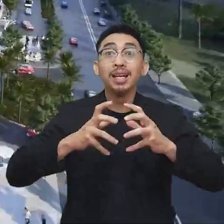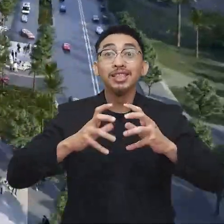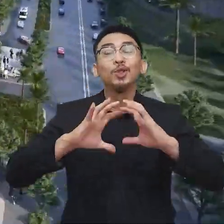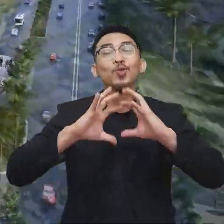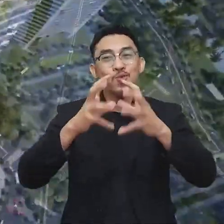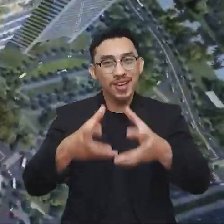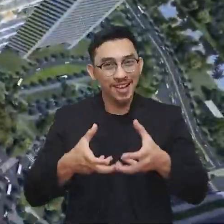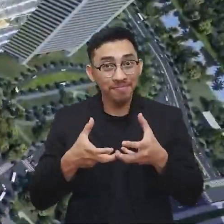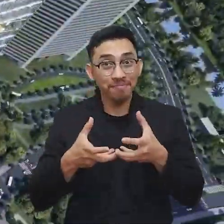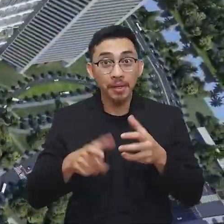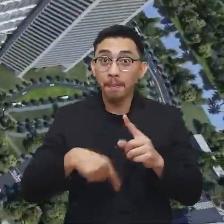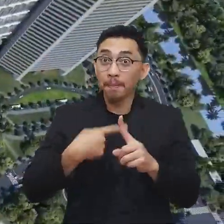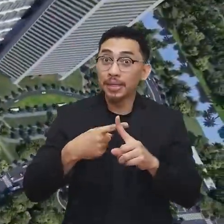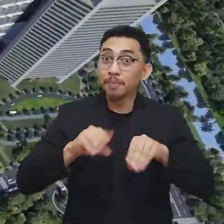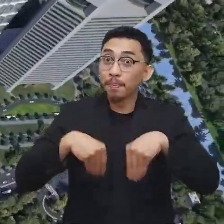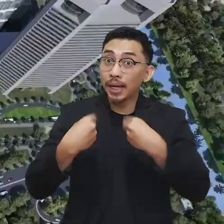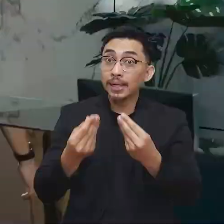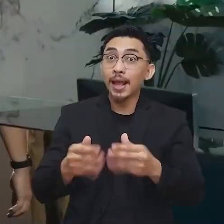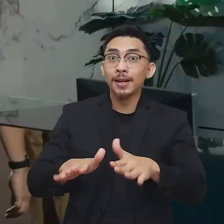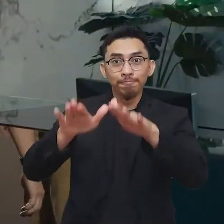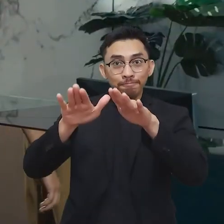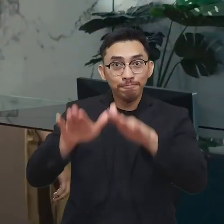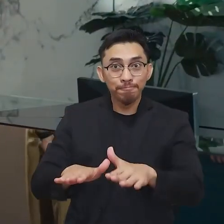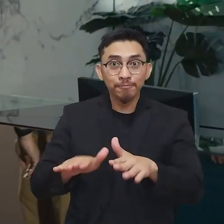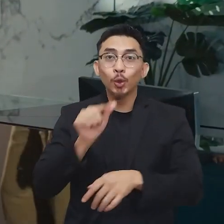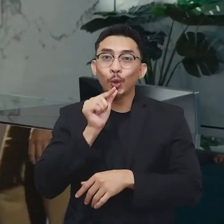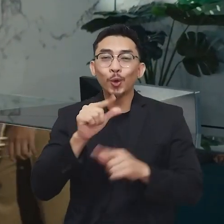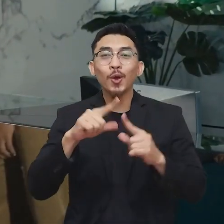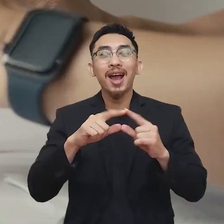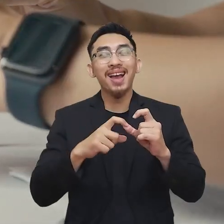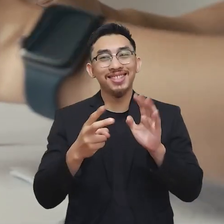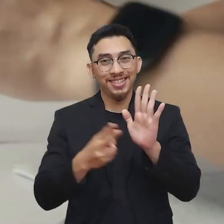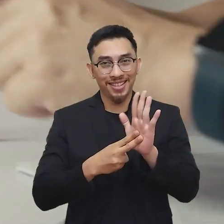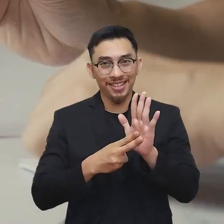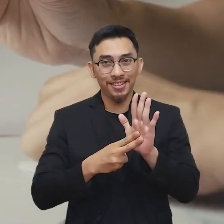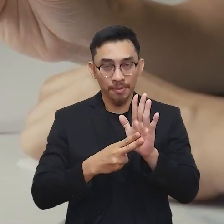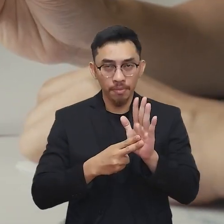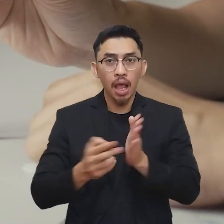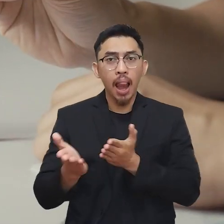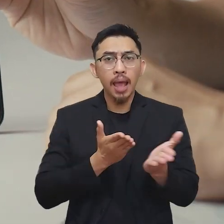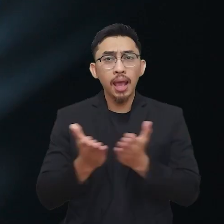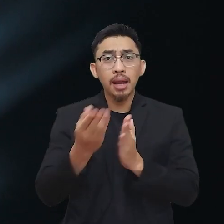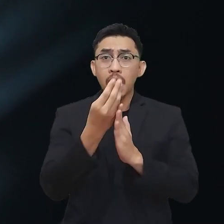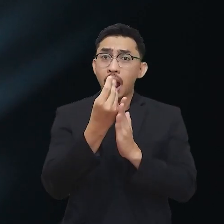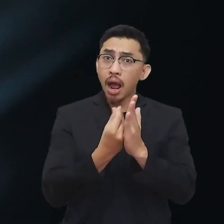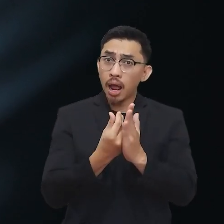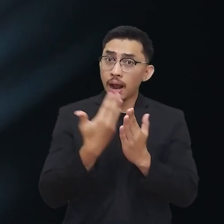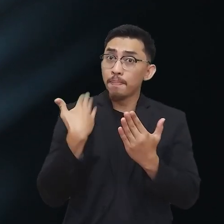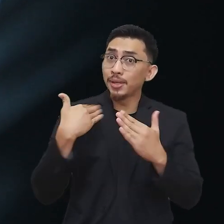bisnis properti berkelas dunia, dan penyediaan hunian bagi ASN.